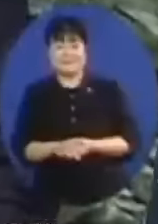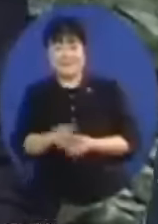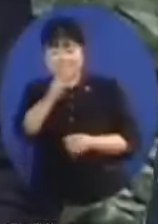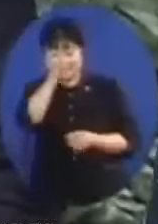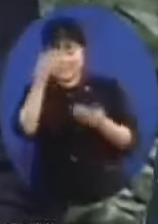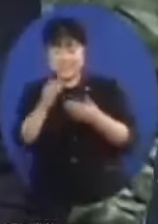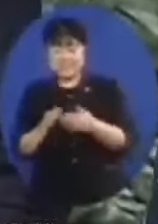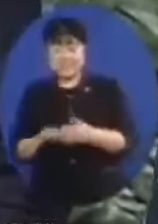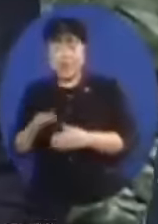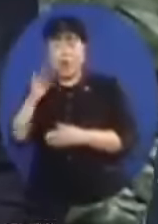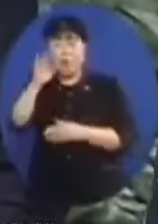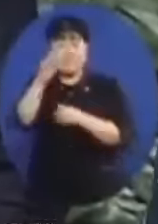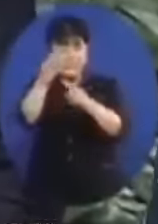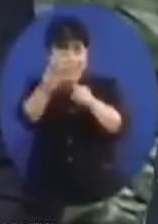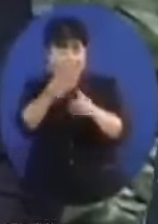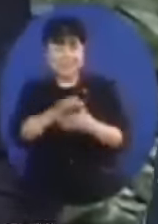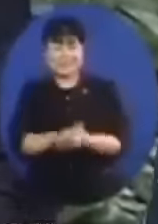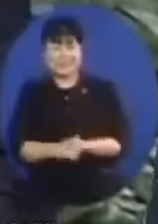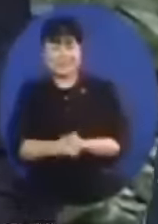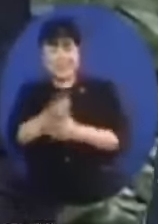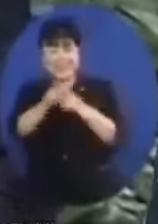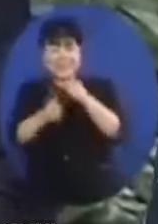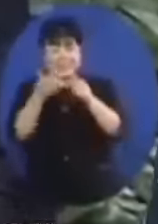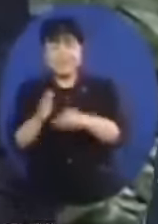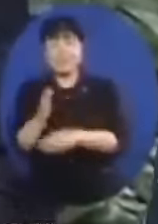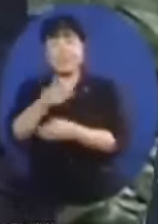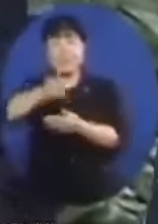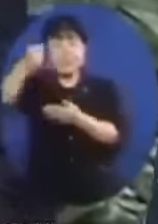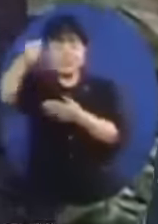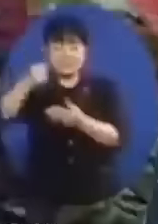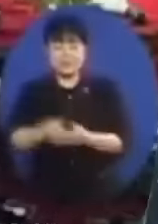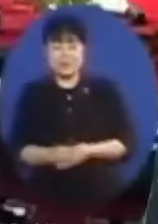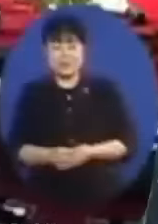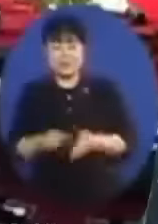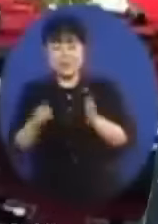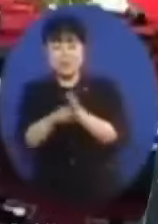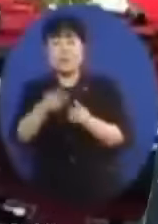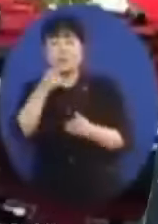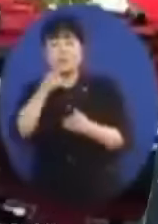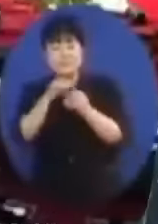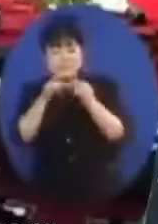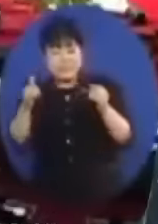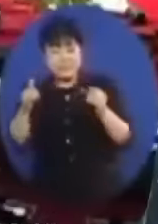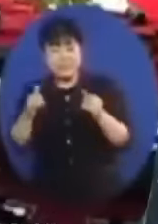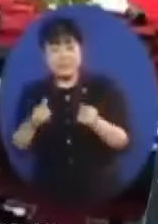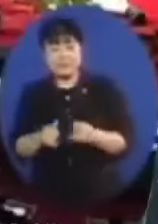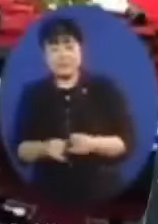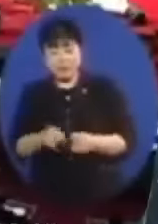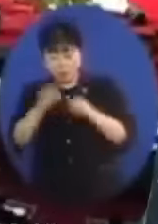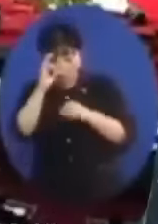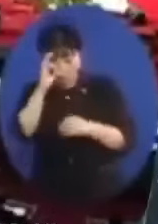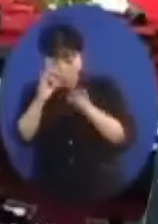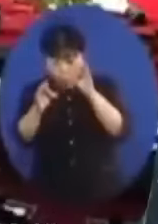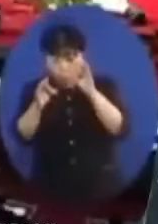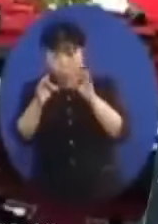착한 일을 넘치게 하면 하나님이 영광 받으시고 안 믿는 세상 사람들이 우리를 보고